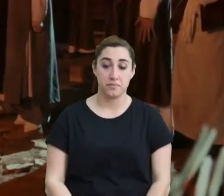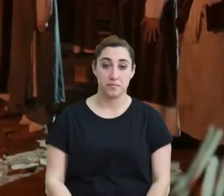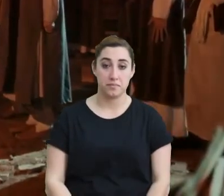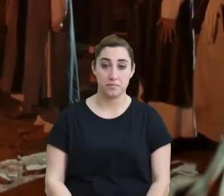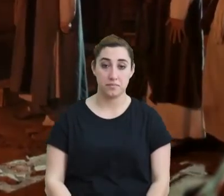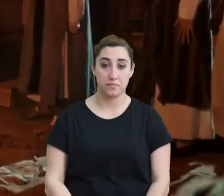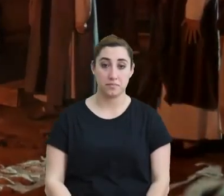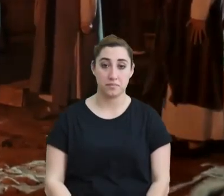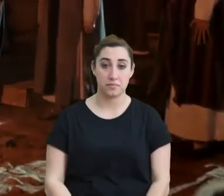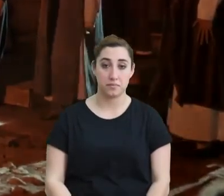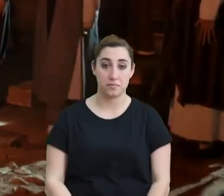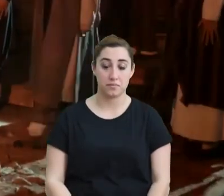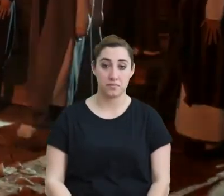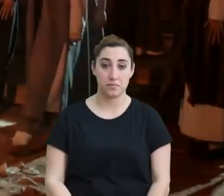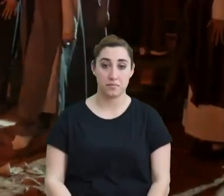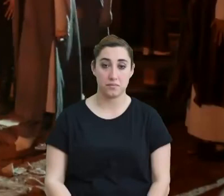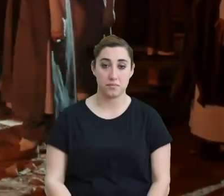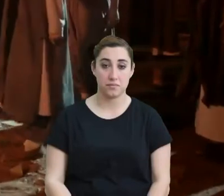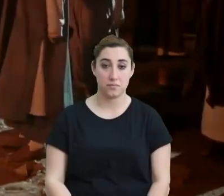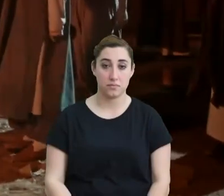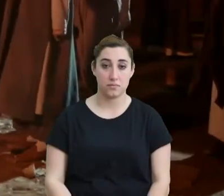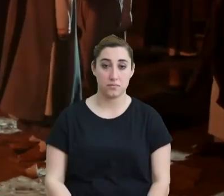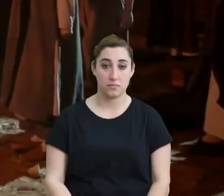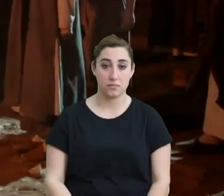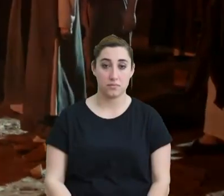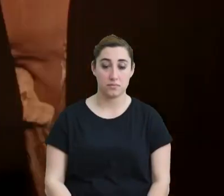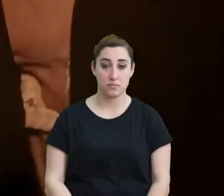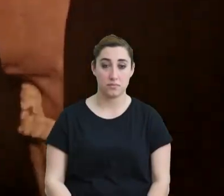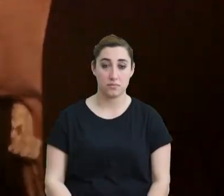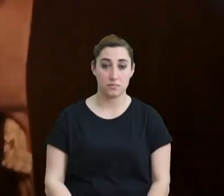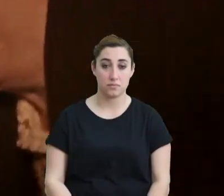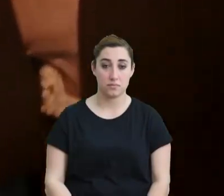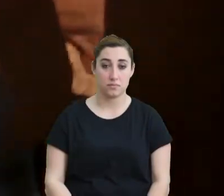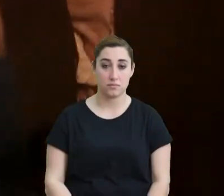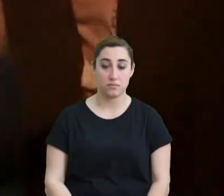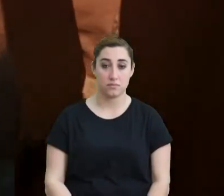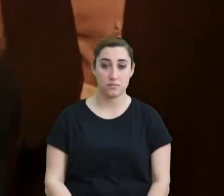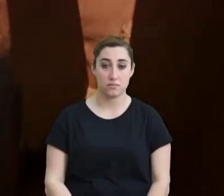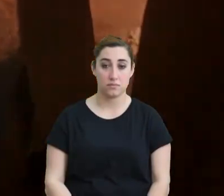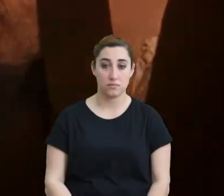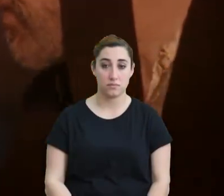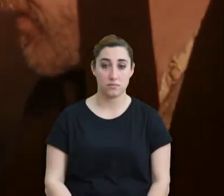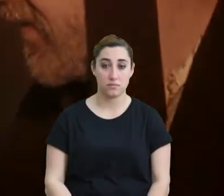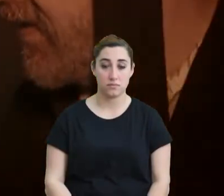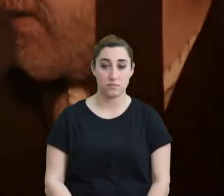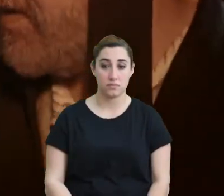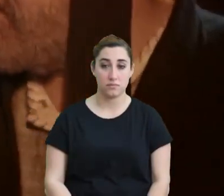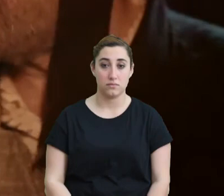kazanın yanına yürüyünce Ali Tayyip kazanın kapağını açtı. Şeyh ona da okuyup üfledi.